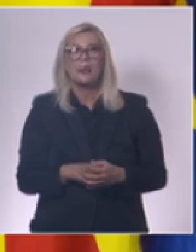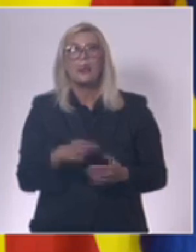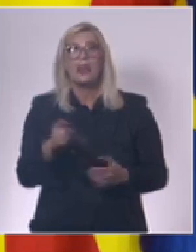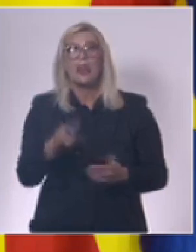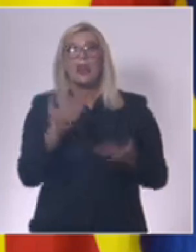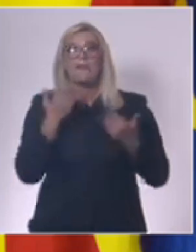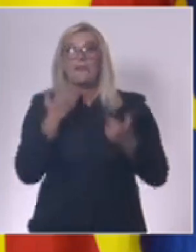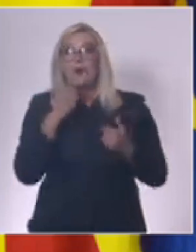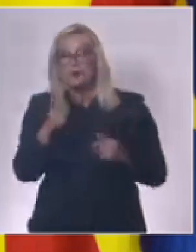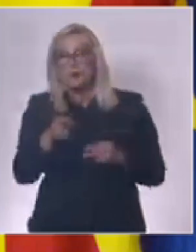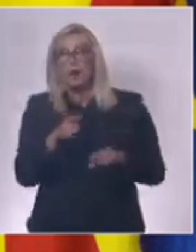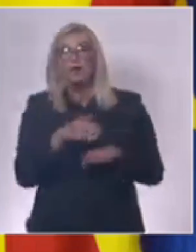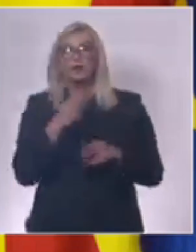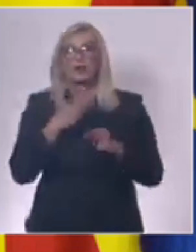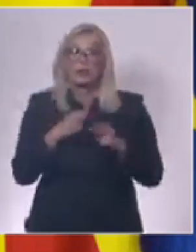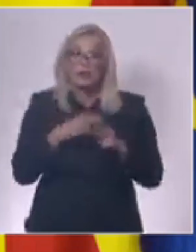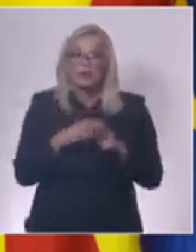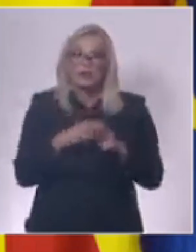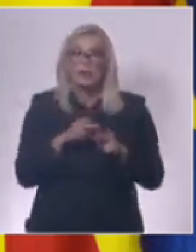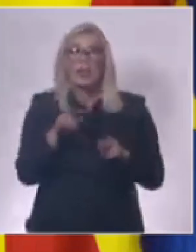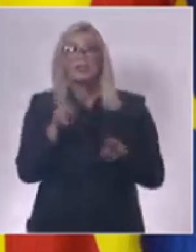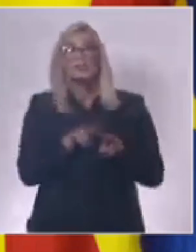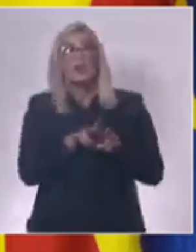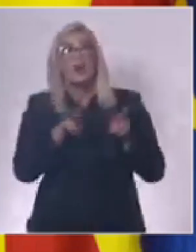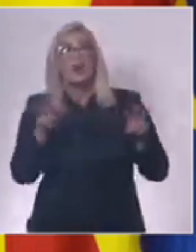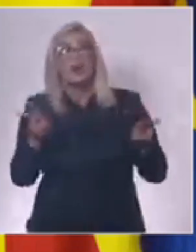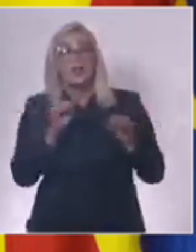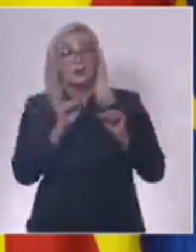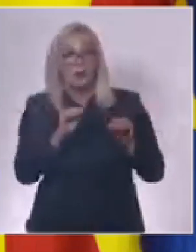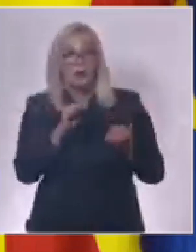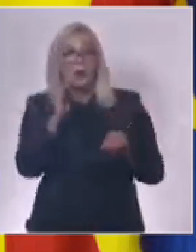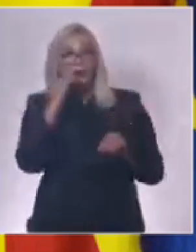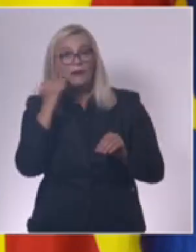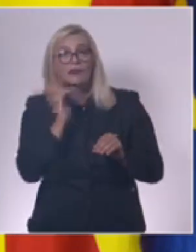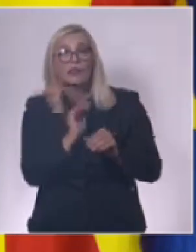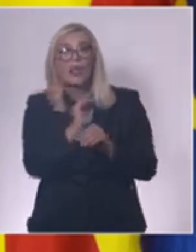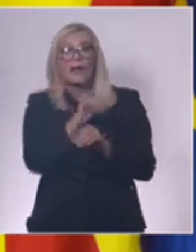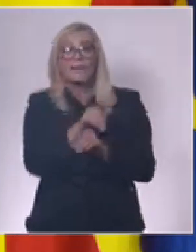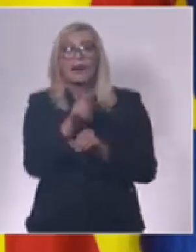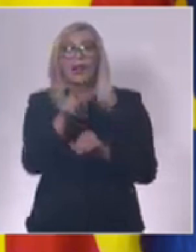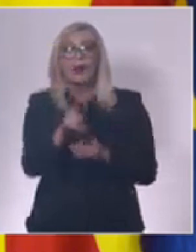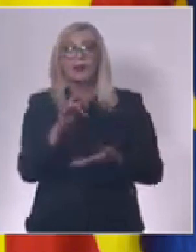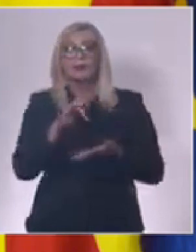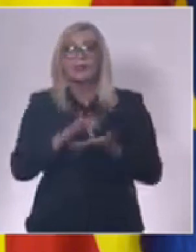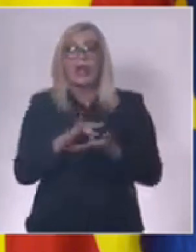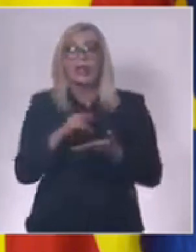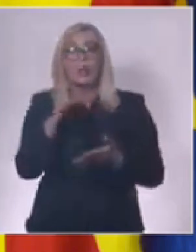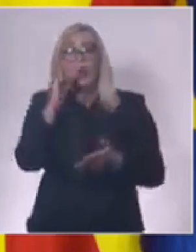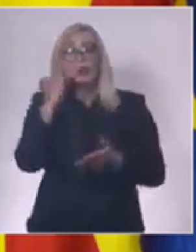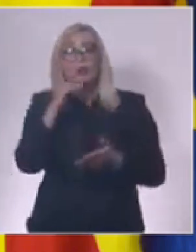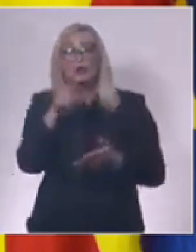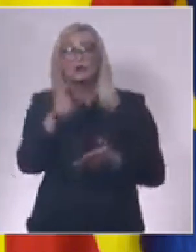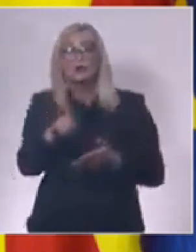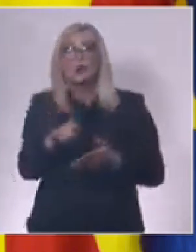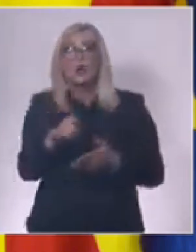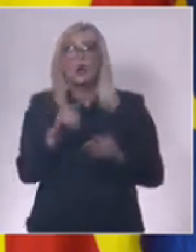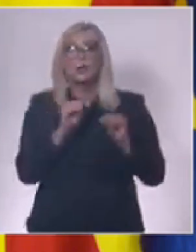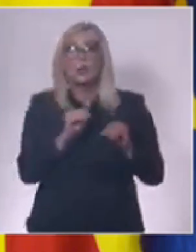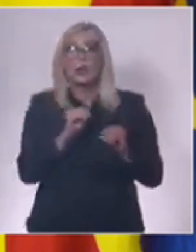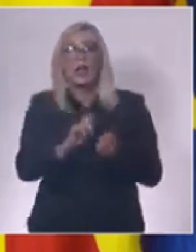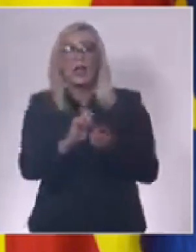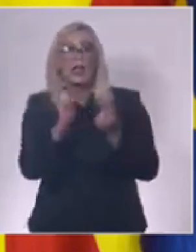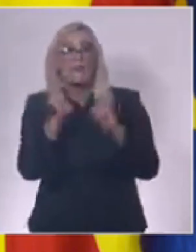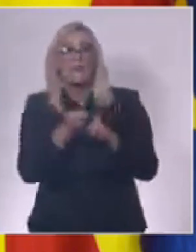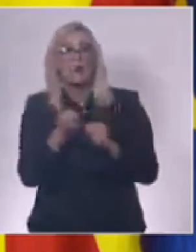воздухот. Тука спаѓа и развојот на образованието и вештини преку реформи на средното стручно образование, како и реформа на државните